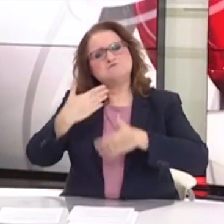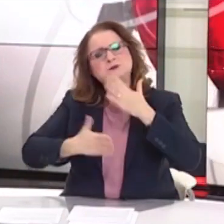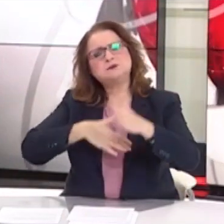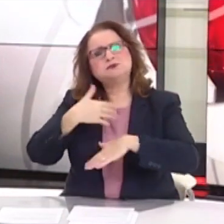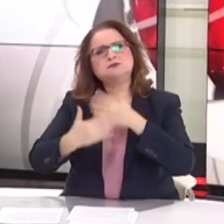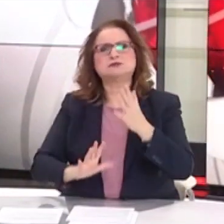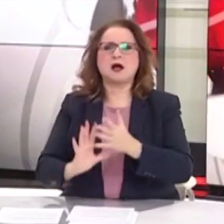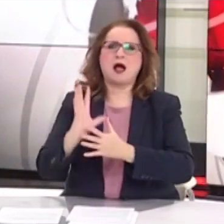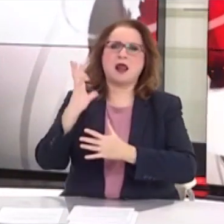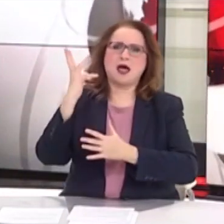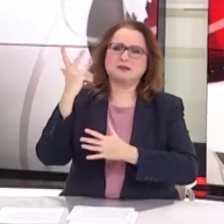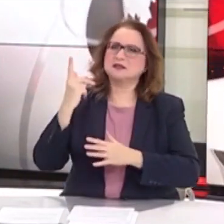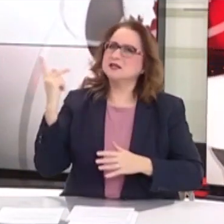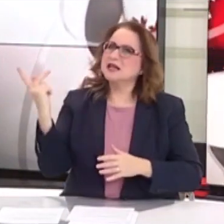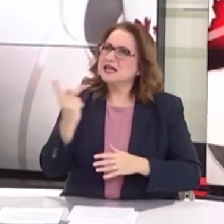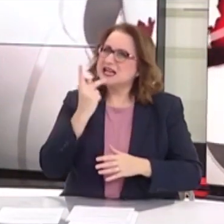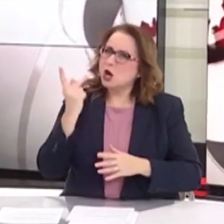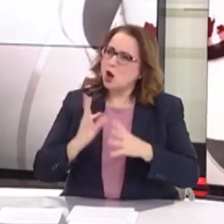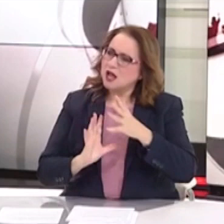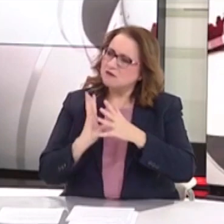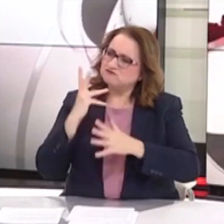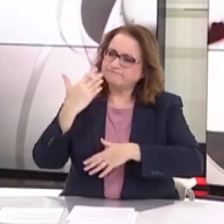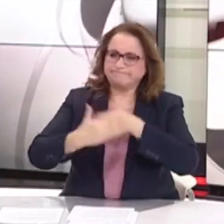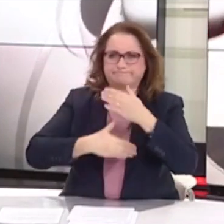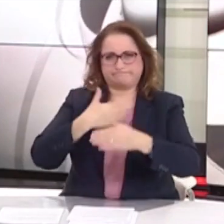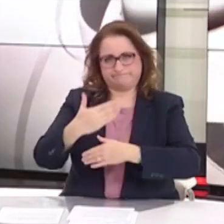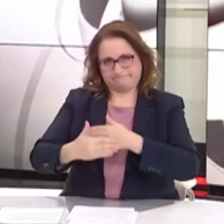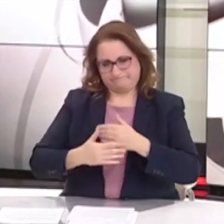της κοινωνικής ανασυγκρότησης.